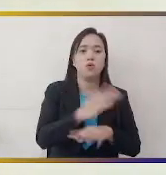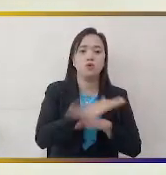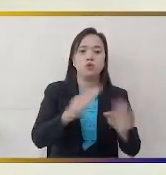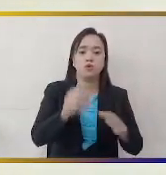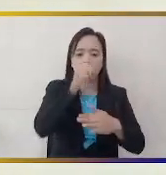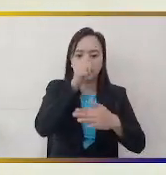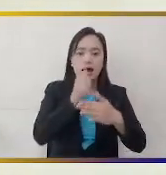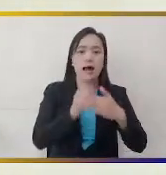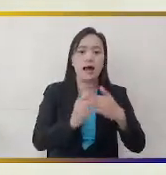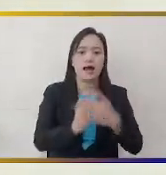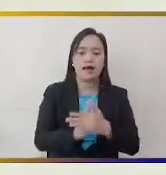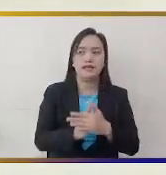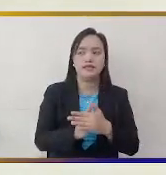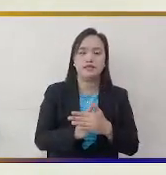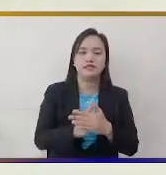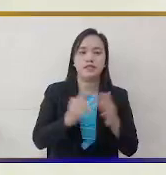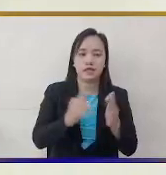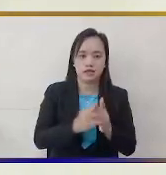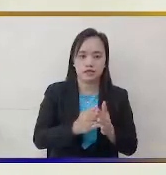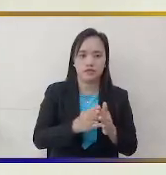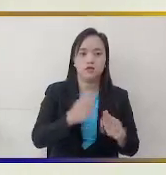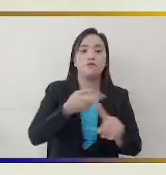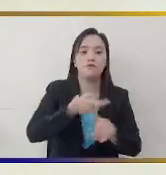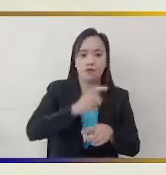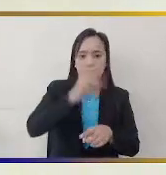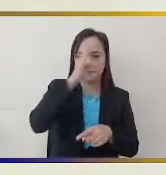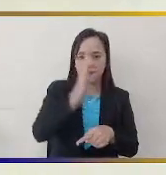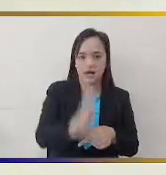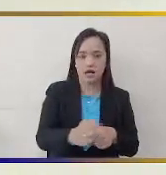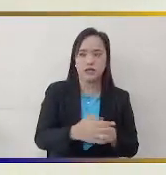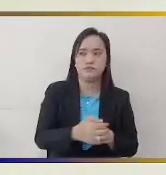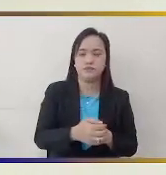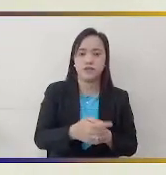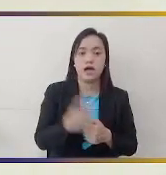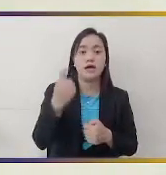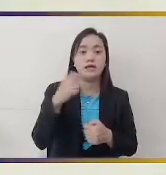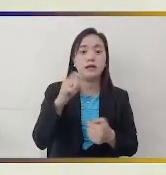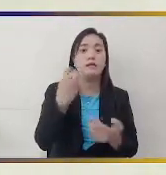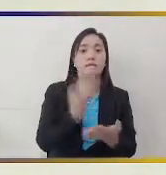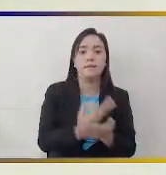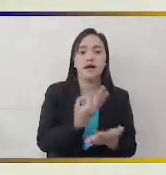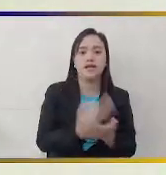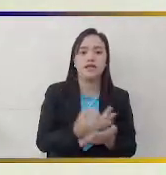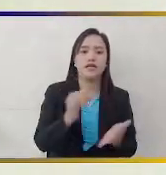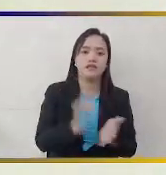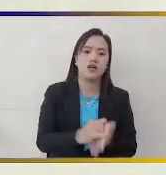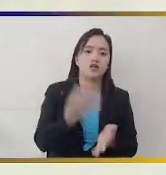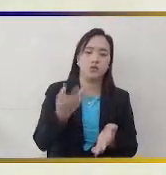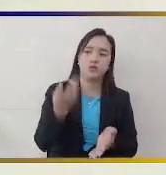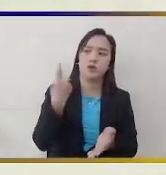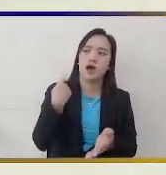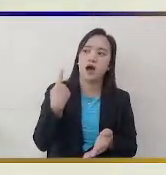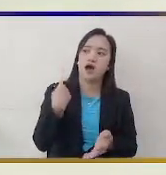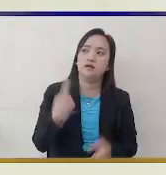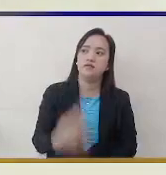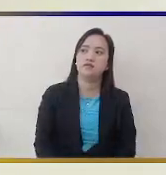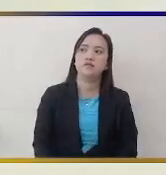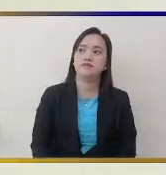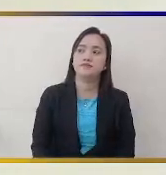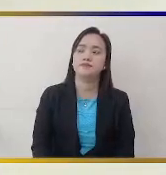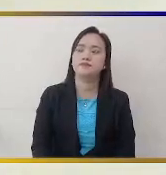ibinibigay mo yung nararapat sa Panginoon mga kapatid hindi an magtatagal at dumating sa pagkakataon